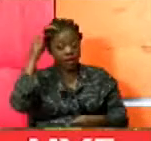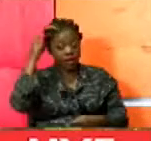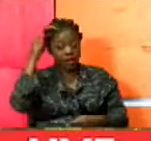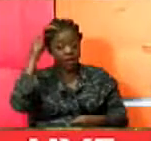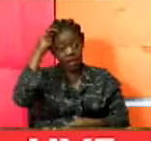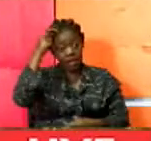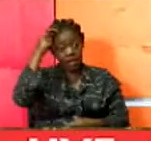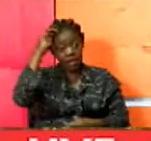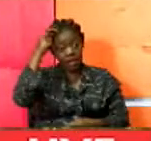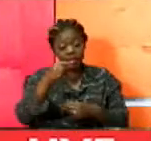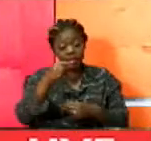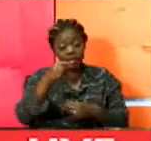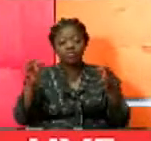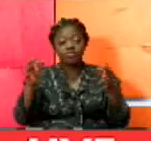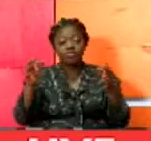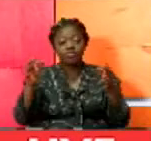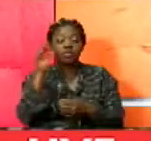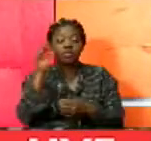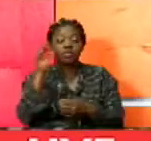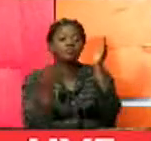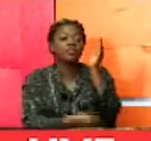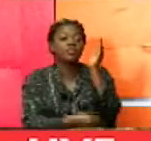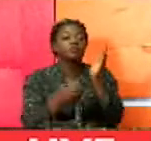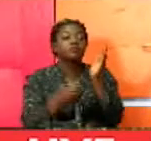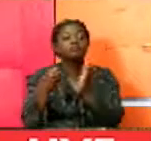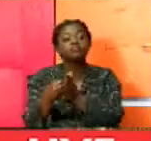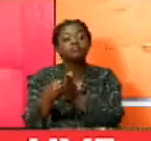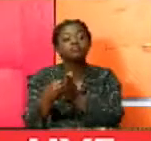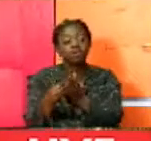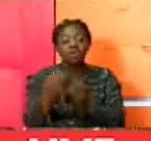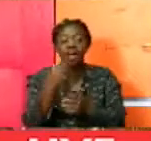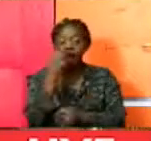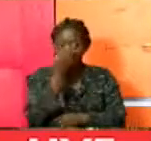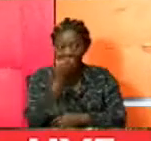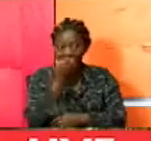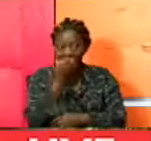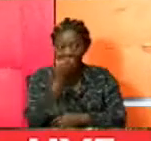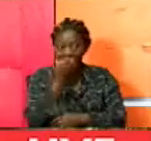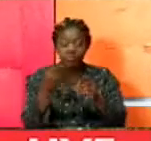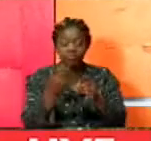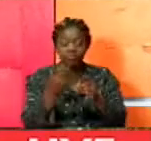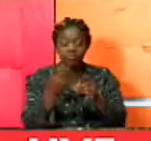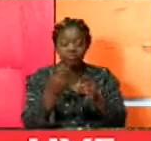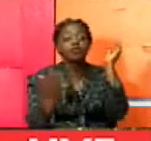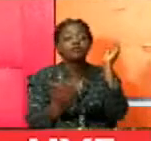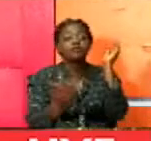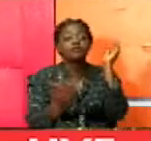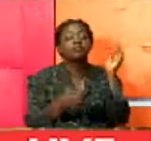Bino byonna bibala bya Harvest Money. Apo zino nzigye mu Harvest Money.